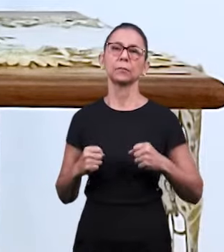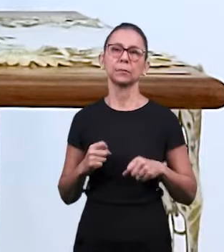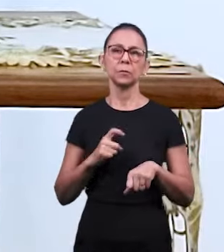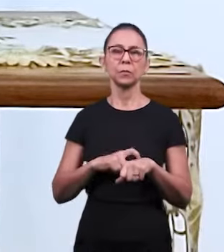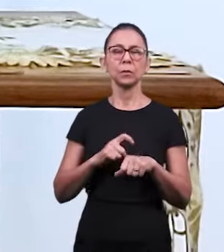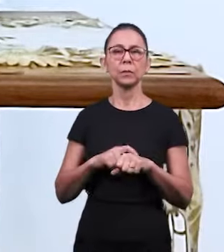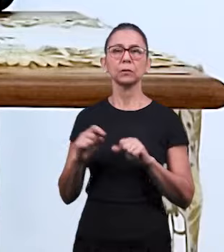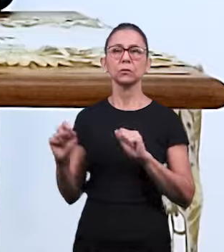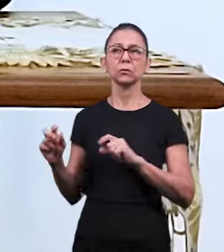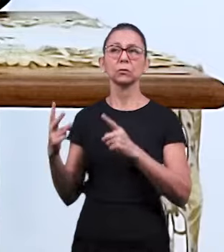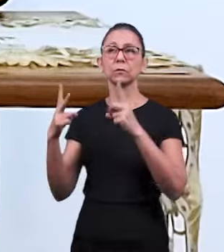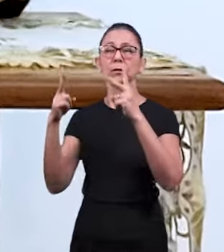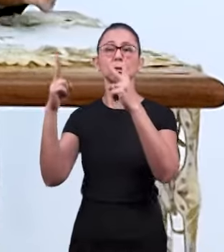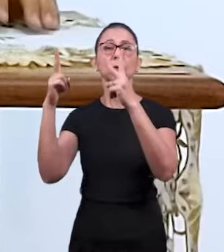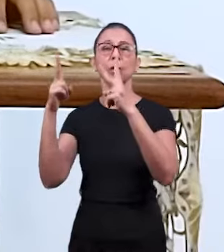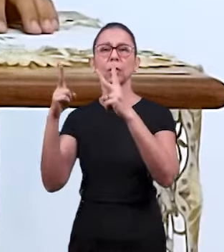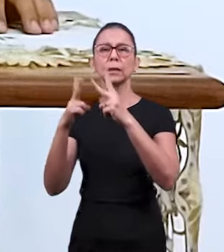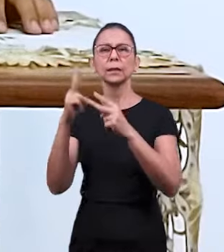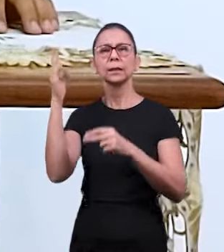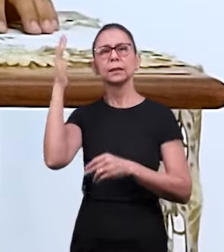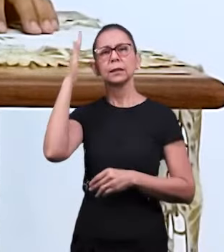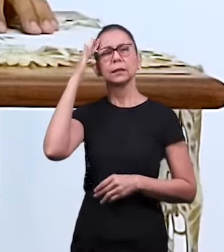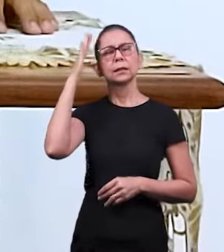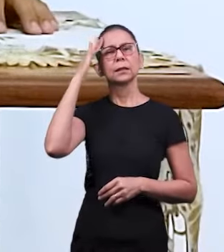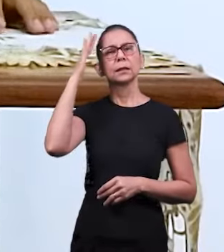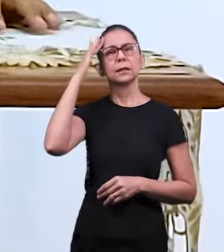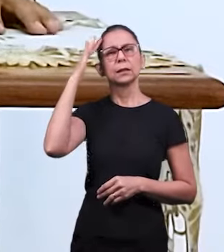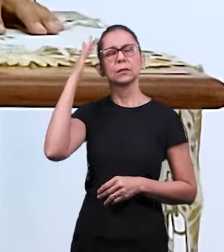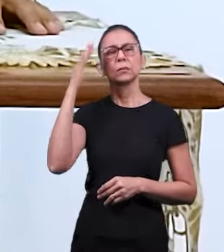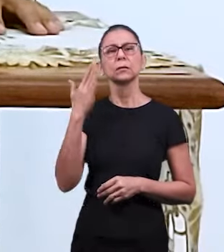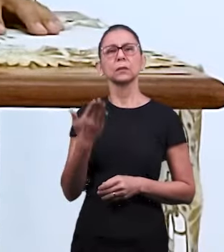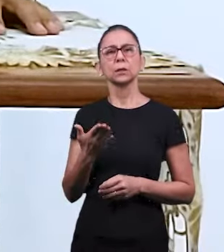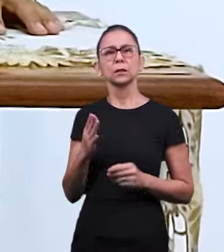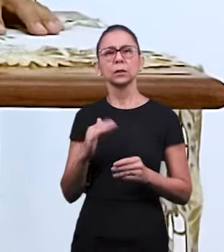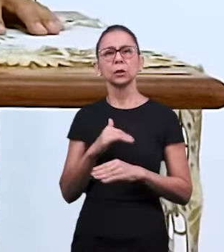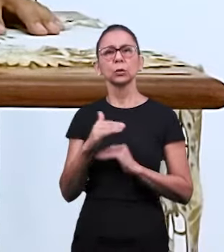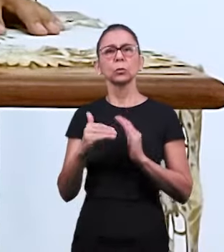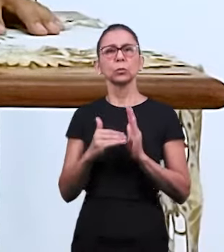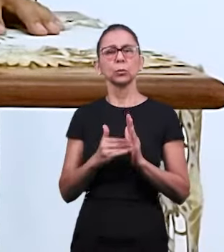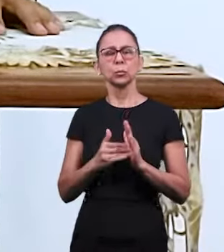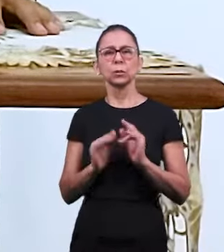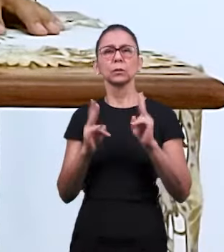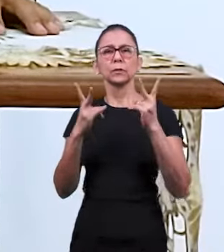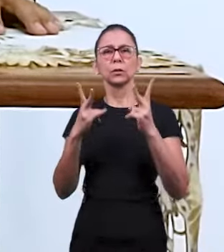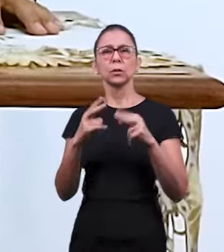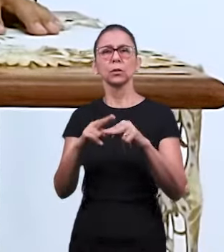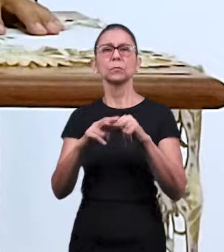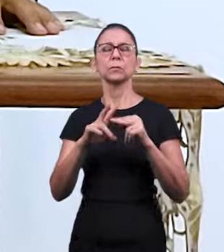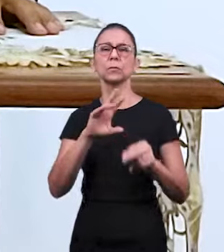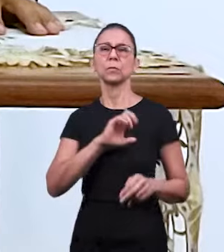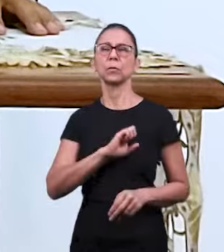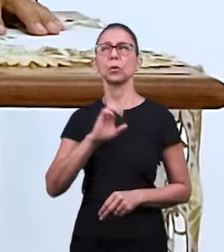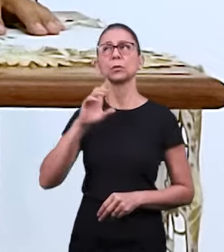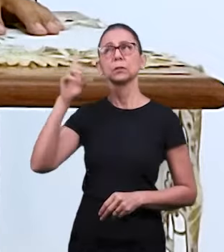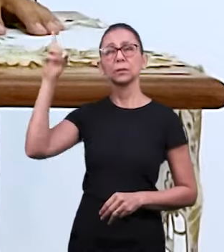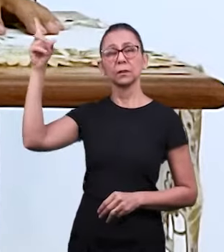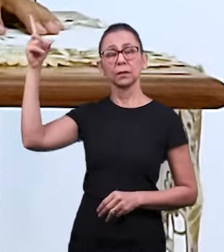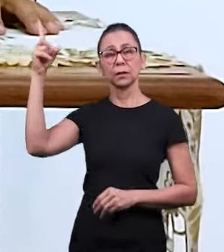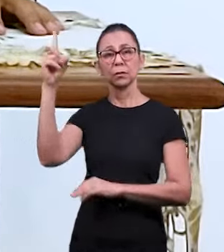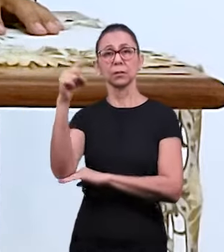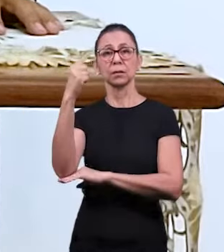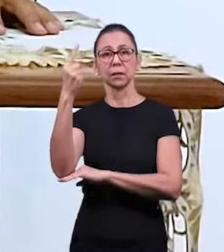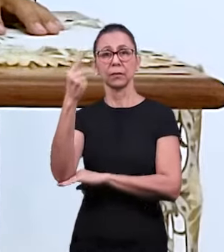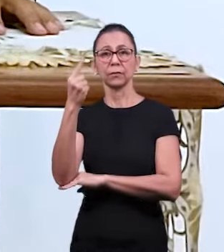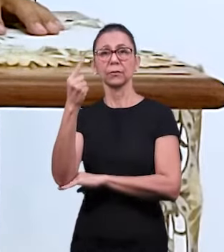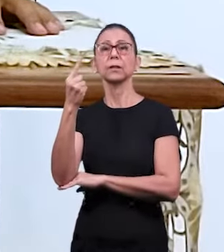признавал величайшую любовь Божию к его жизни. Так человек, Давид был человеком, имеющий благодарность